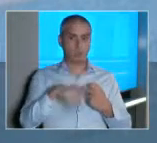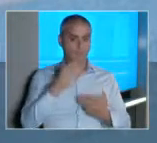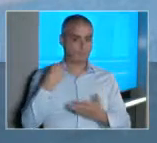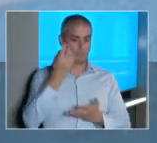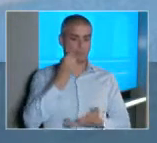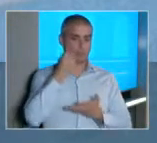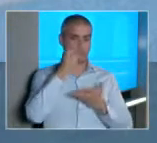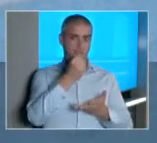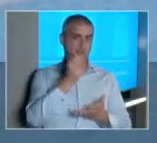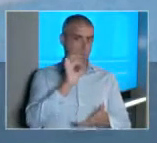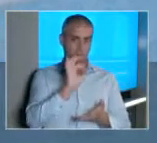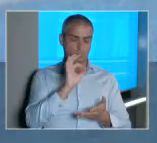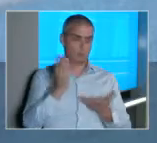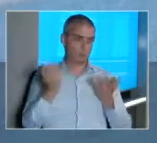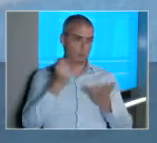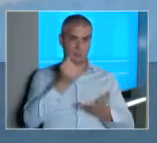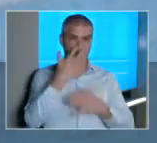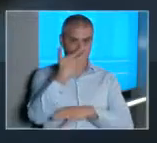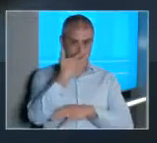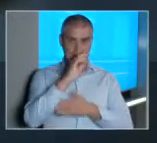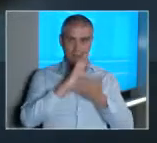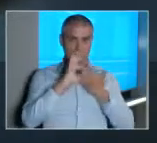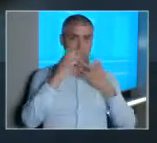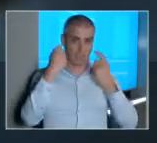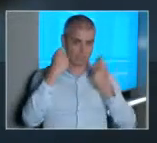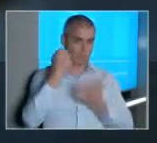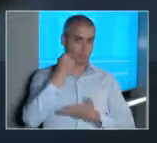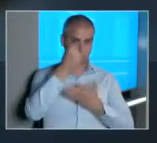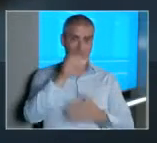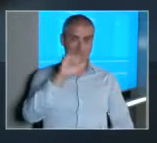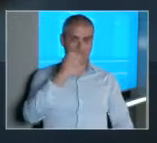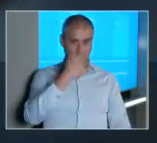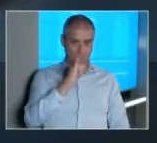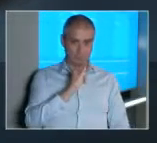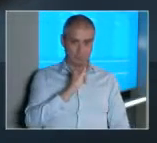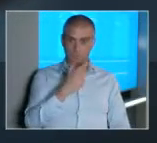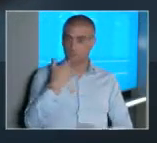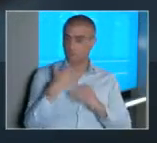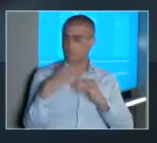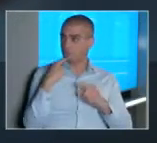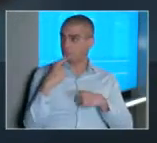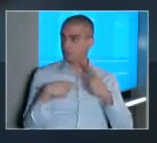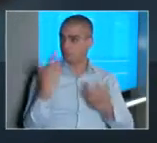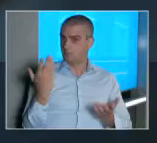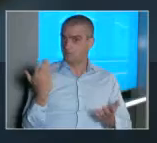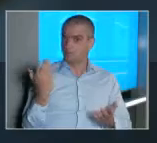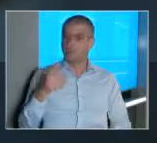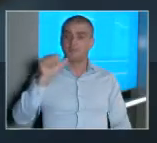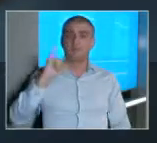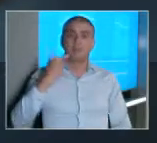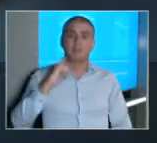התקציבים של תקציבי מדינה של משרד החינוך מגיעים אליכם. סוף אחרי שנים.